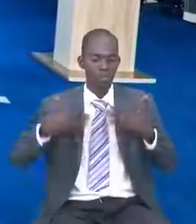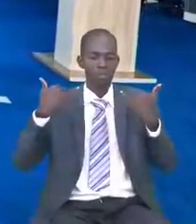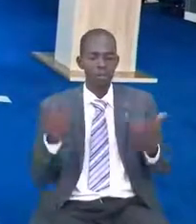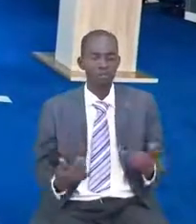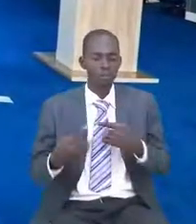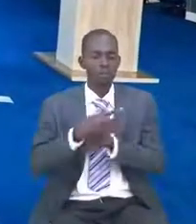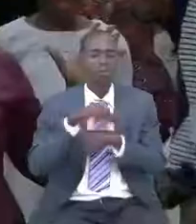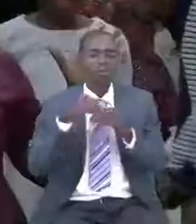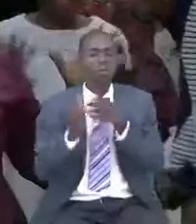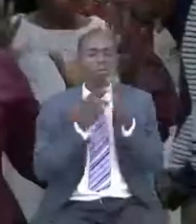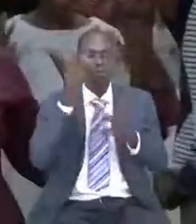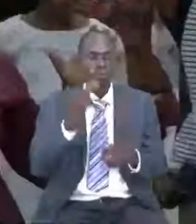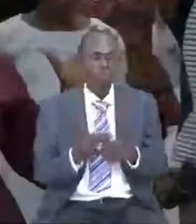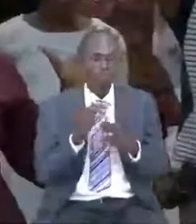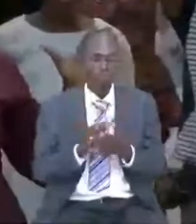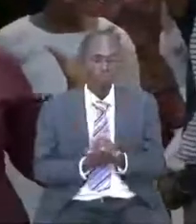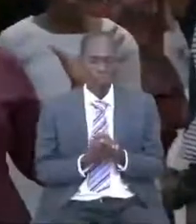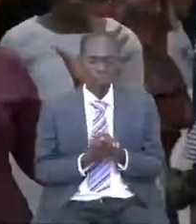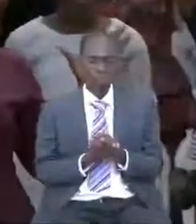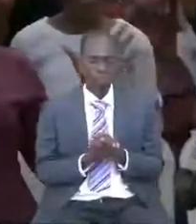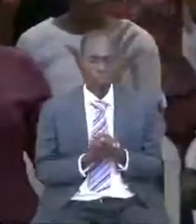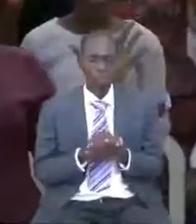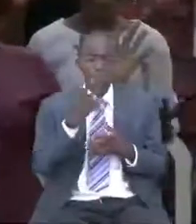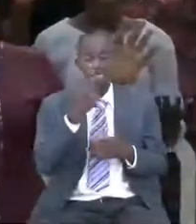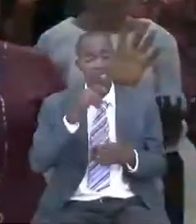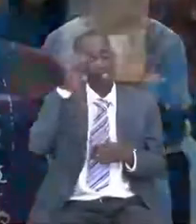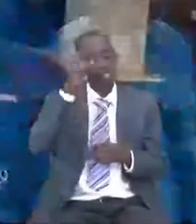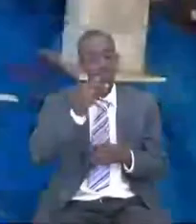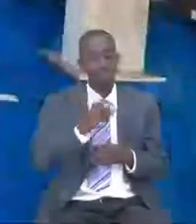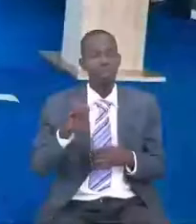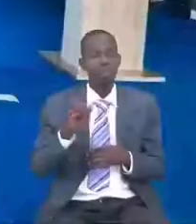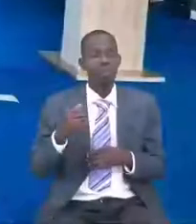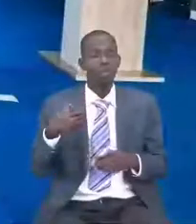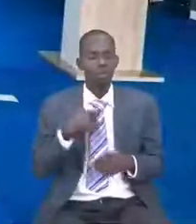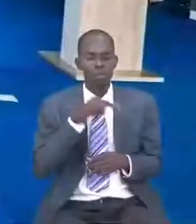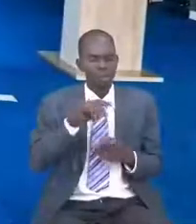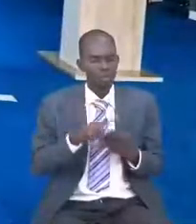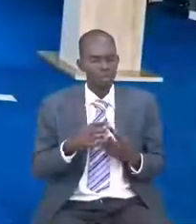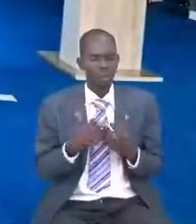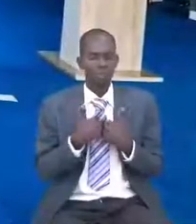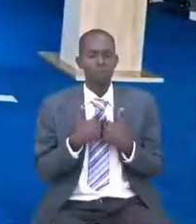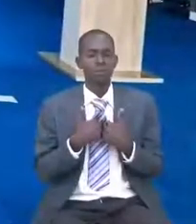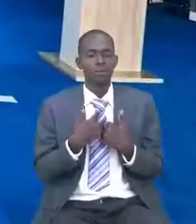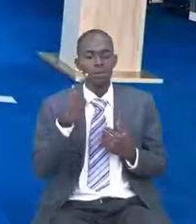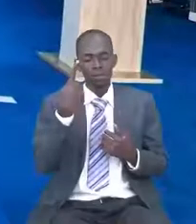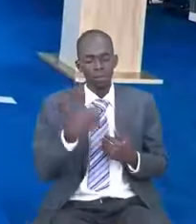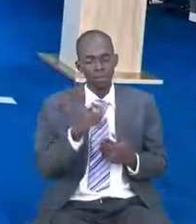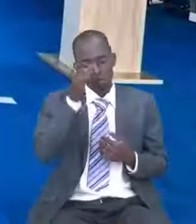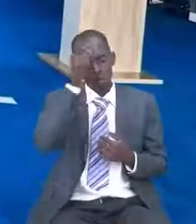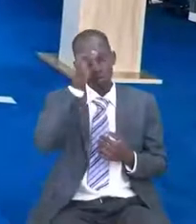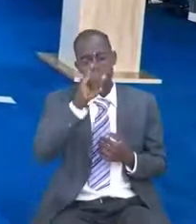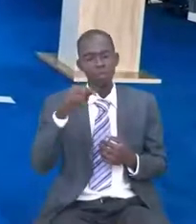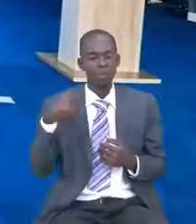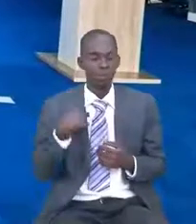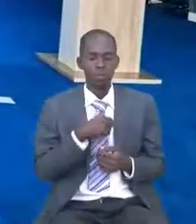de Jésus. La compréhension que nous devrions avoir, la perception que nous